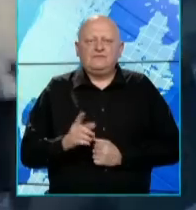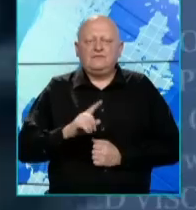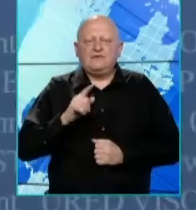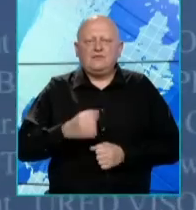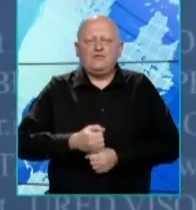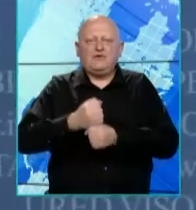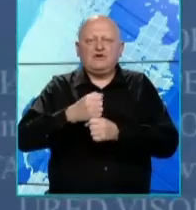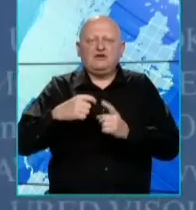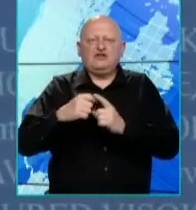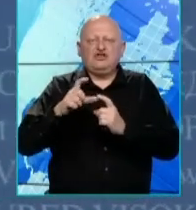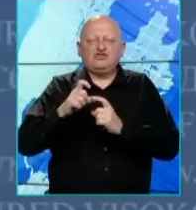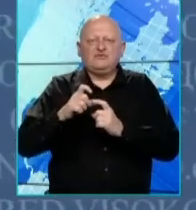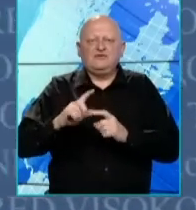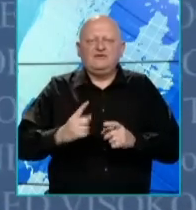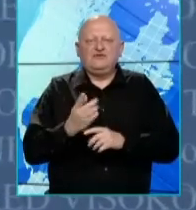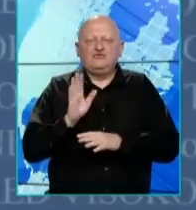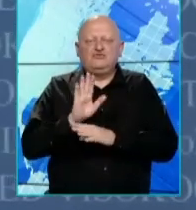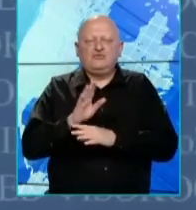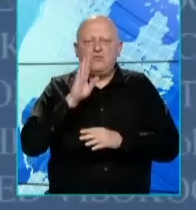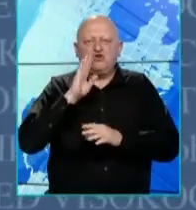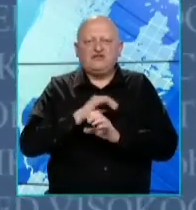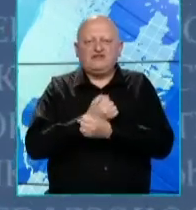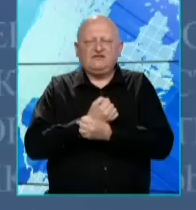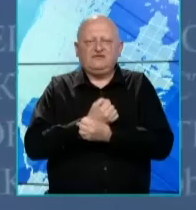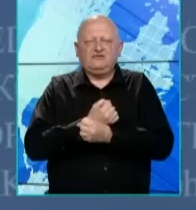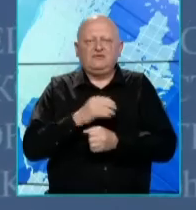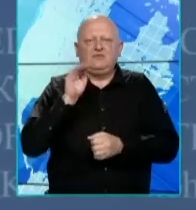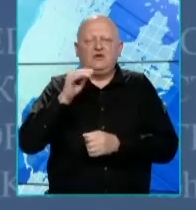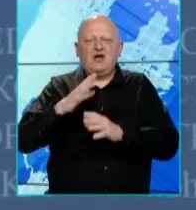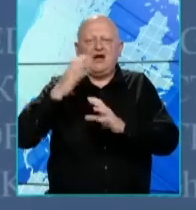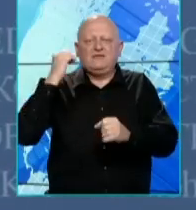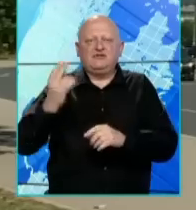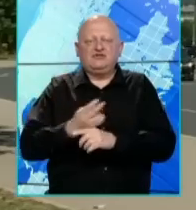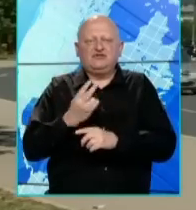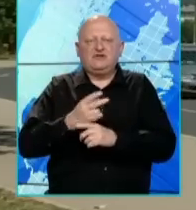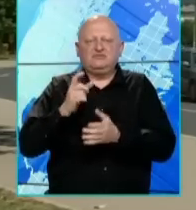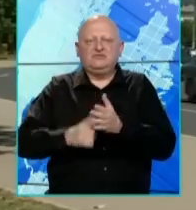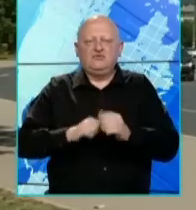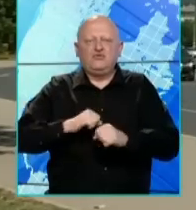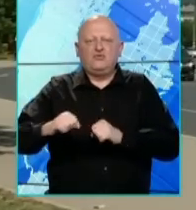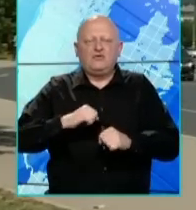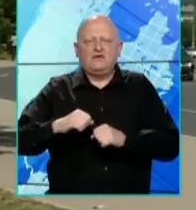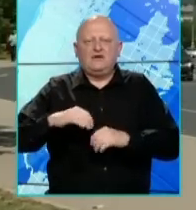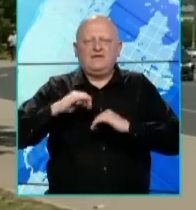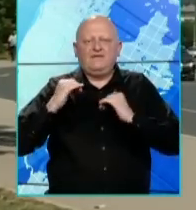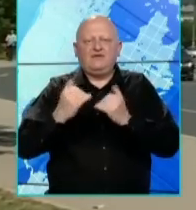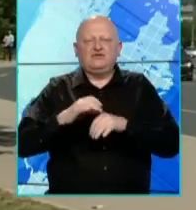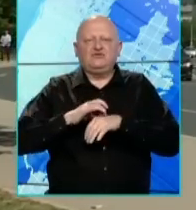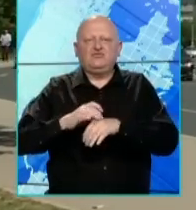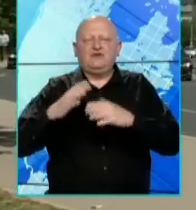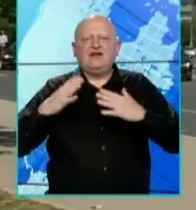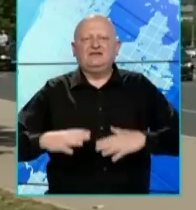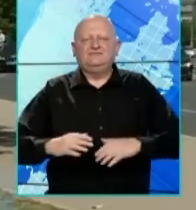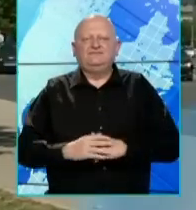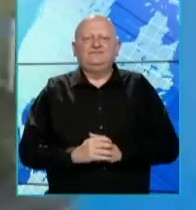Neupitna je podrška Kristijanu Šmitu, visokom predstavniku Bosni i Hercegovini, poruka je ambasadora zemalja članica Upravnog odbora Vijeće za